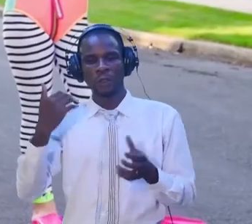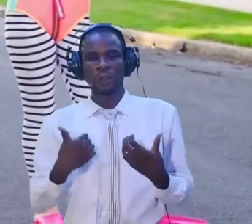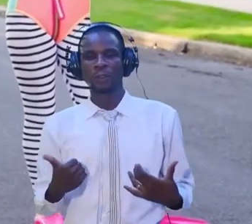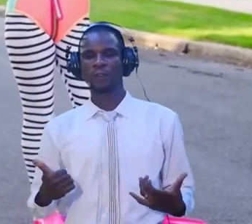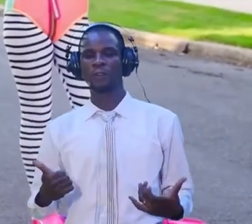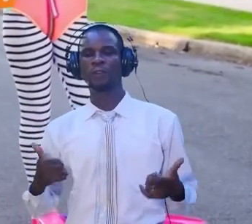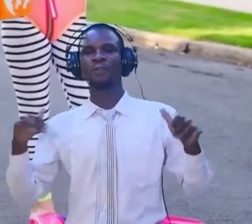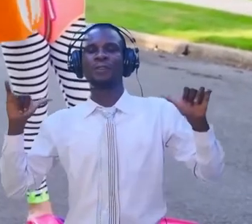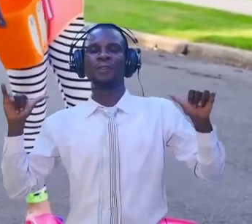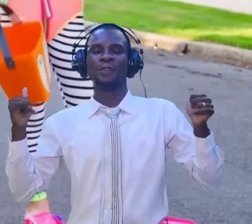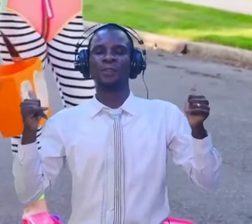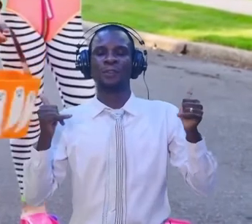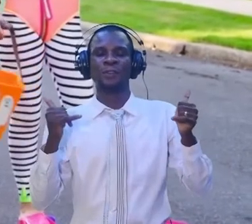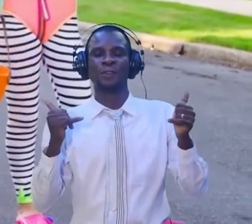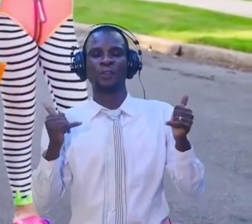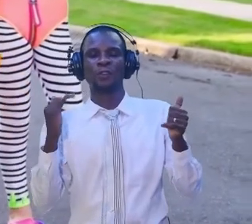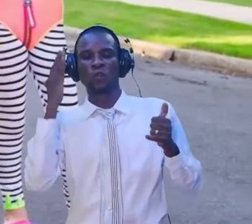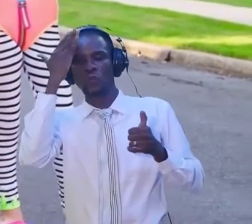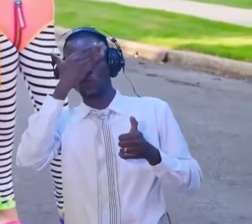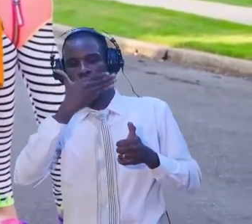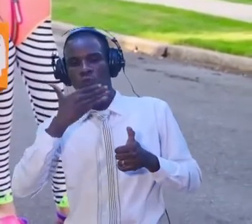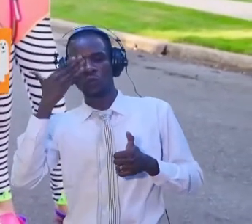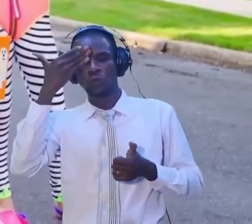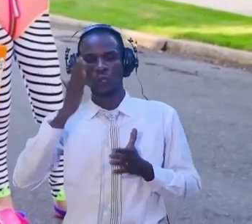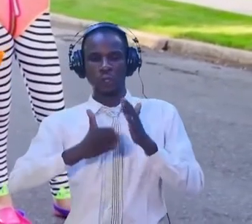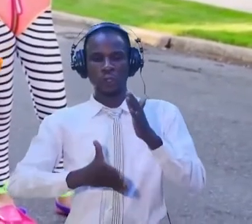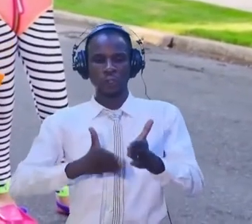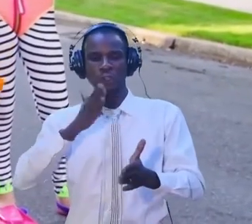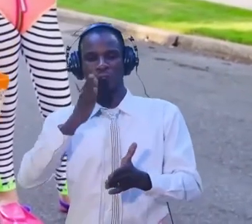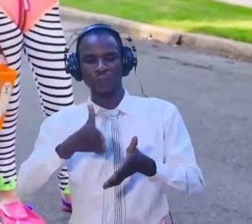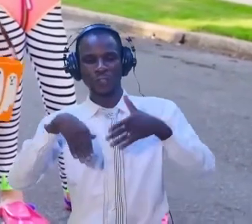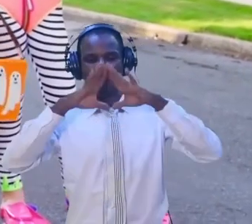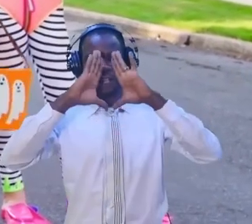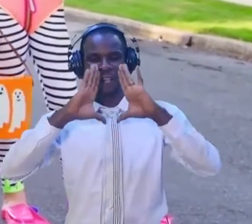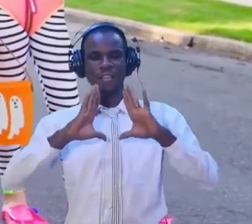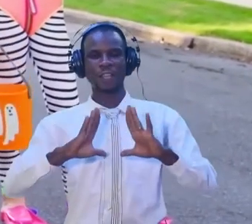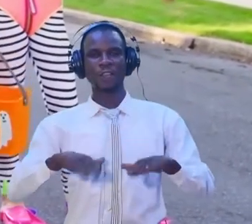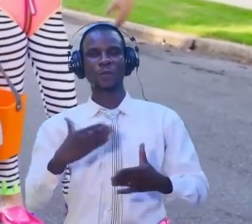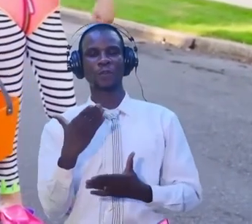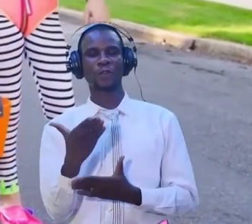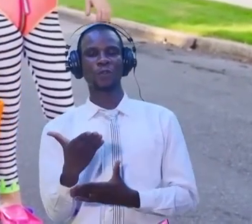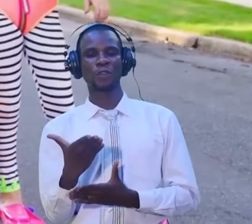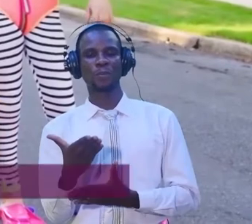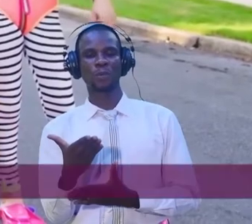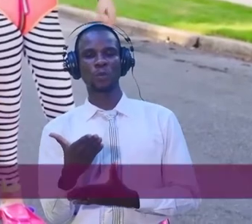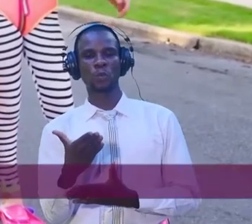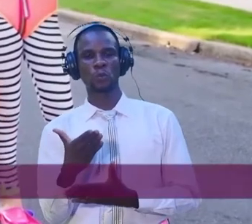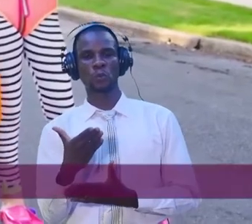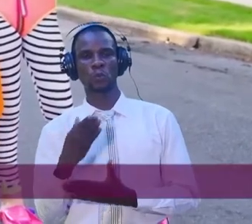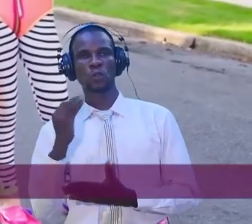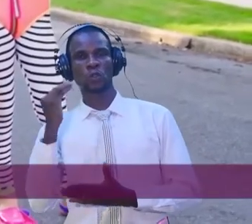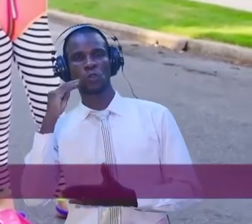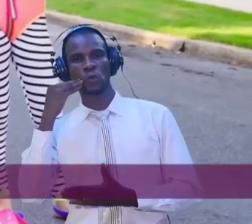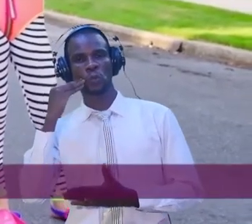Na siku hiyo, watoto wengi wanajigeuza kuwa mapepo, wanaenda nyumba kwa nyumba, ili